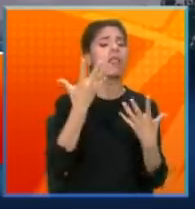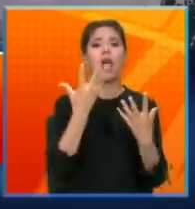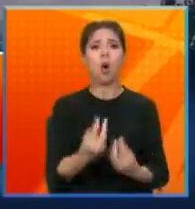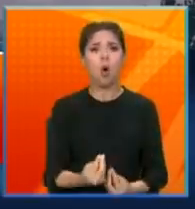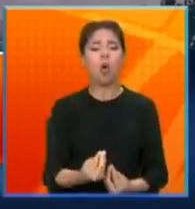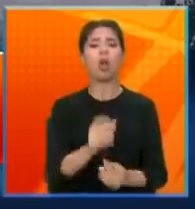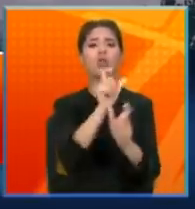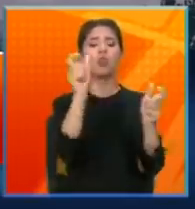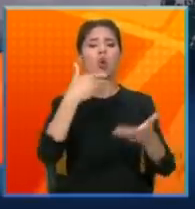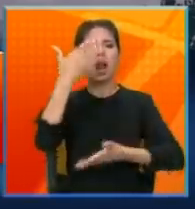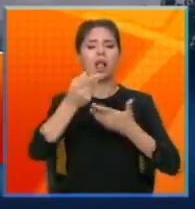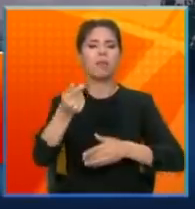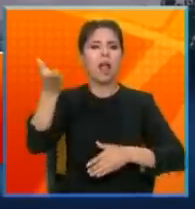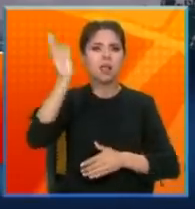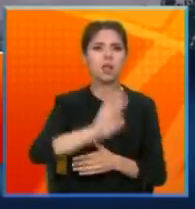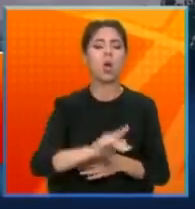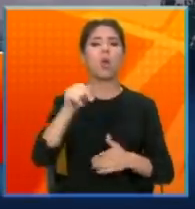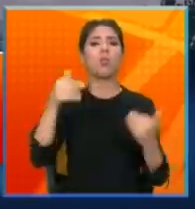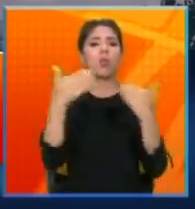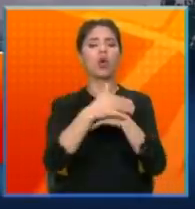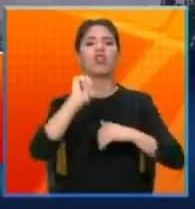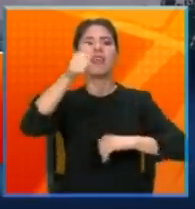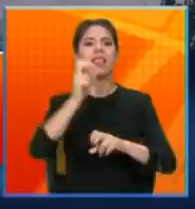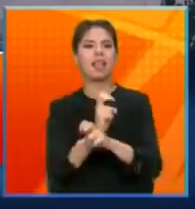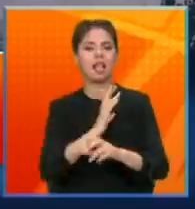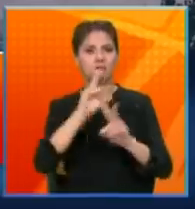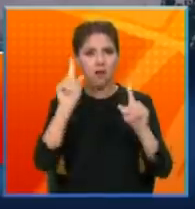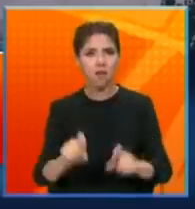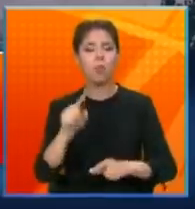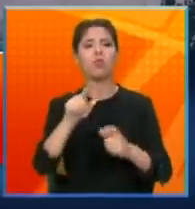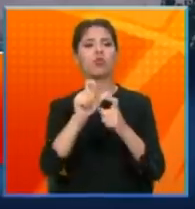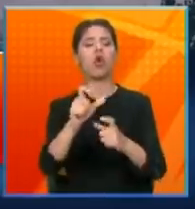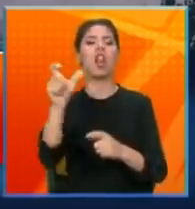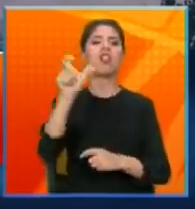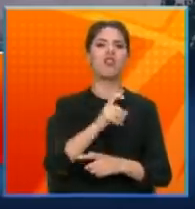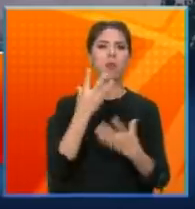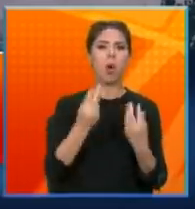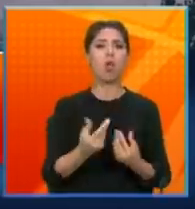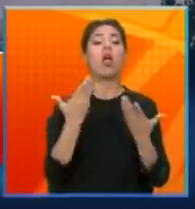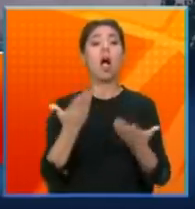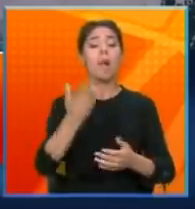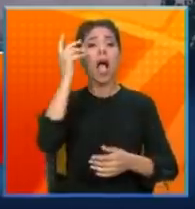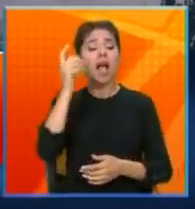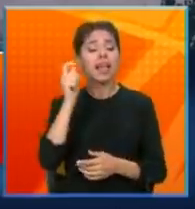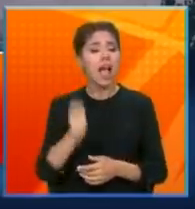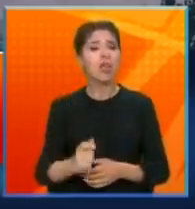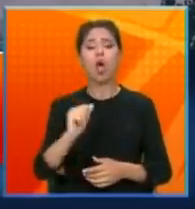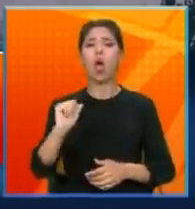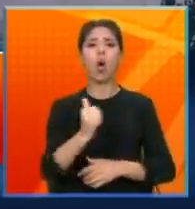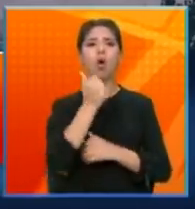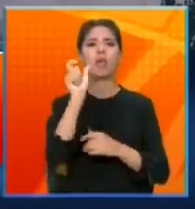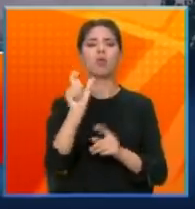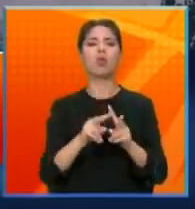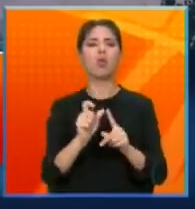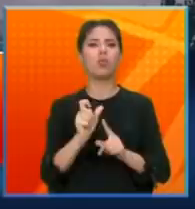olacak uyarıları aktaracaklar az sonra. Bu gece ve yarın risk var mı? İşte bu sorulara cevap verecekler. Ama asıl önemlisi Umut Erol